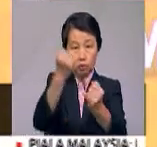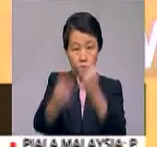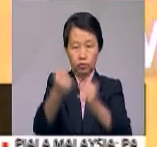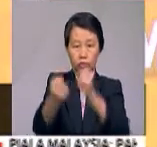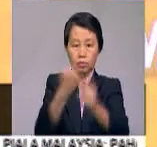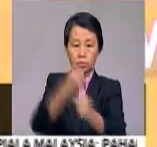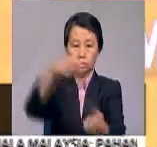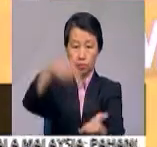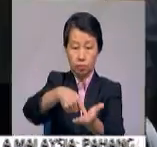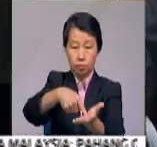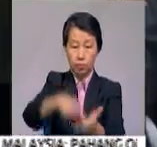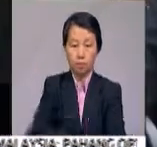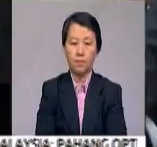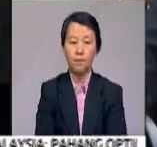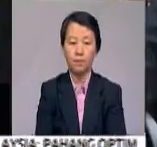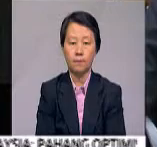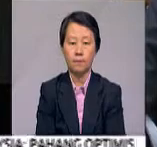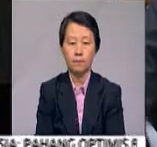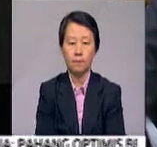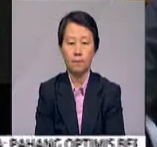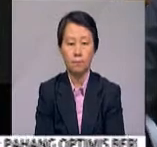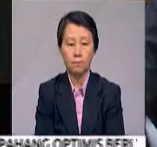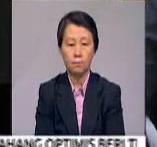tahun ini.